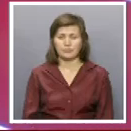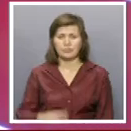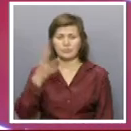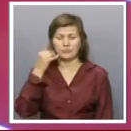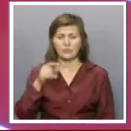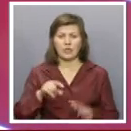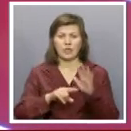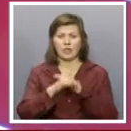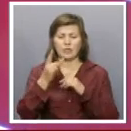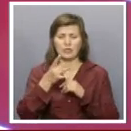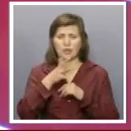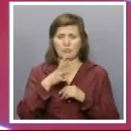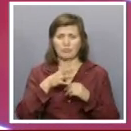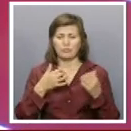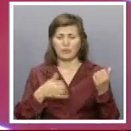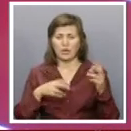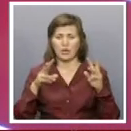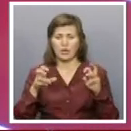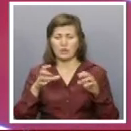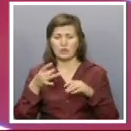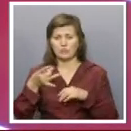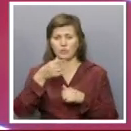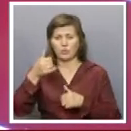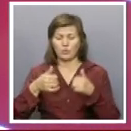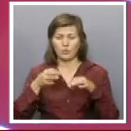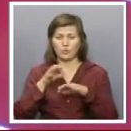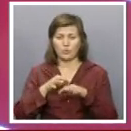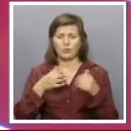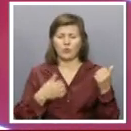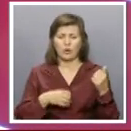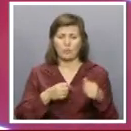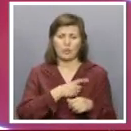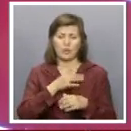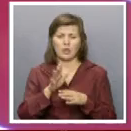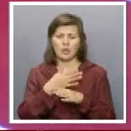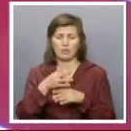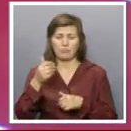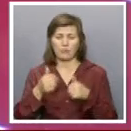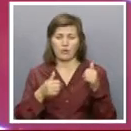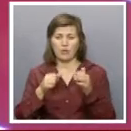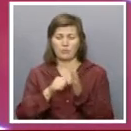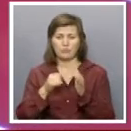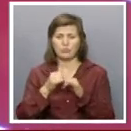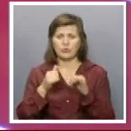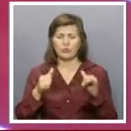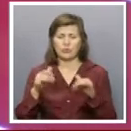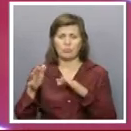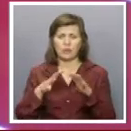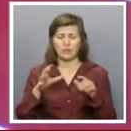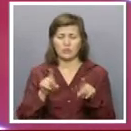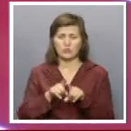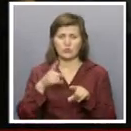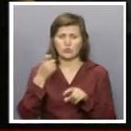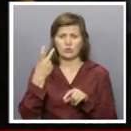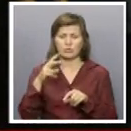Алматыда алғаш рет «Аңыз домбыра» атты республикалық конкурс өтті. Домбыра шеберлер арасындағы сайысқа 60-тан аса ісмердің